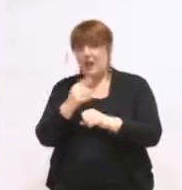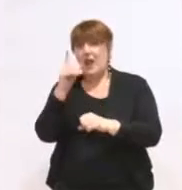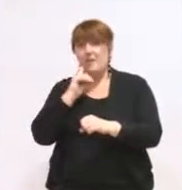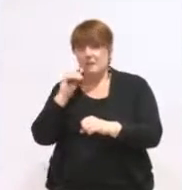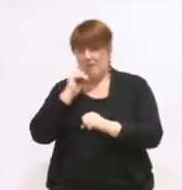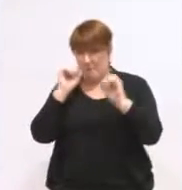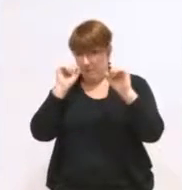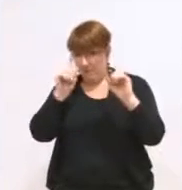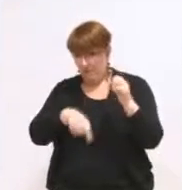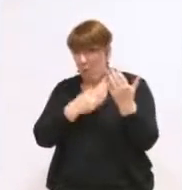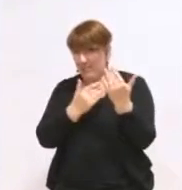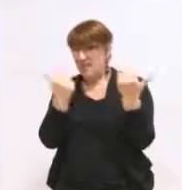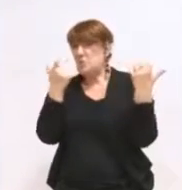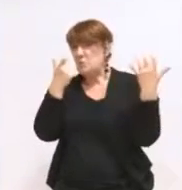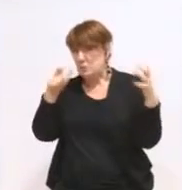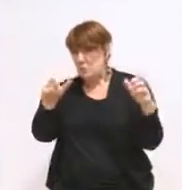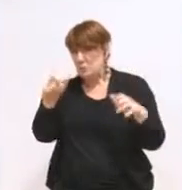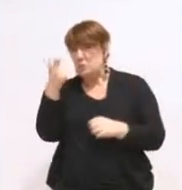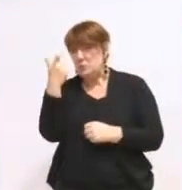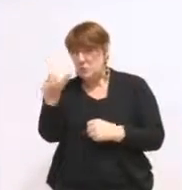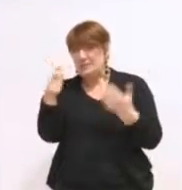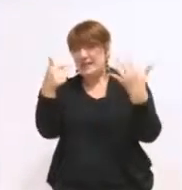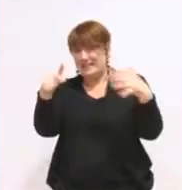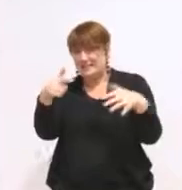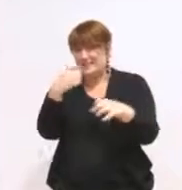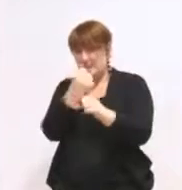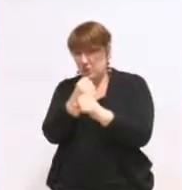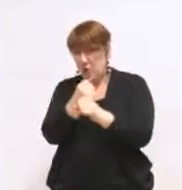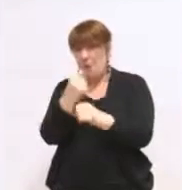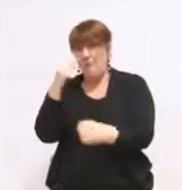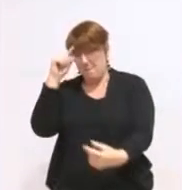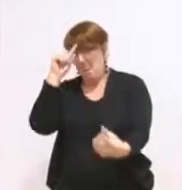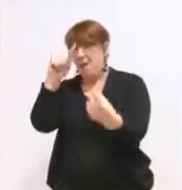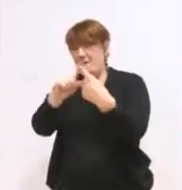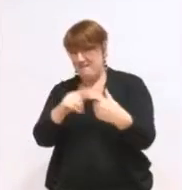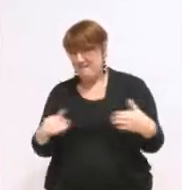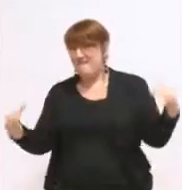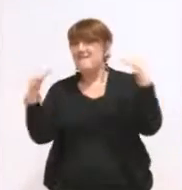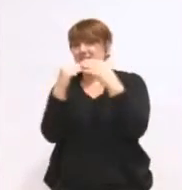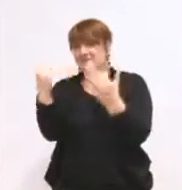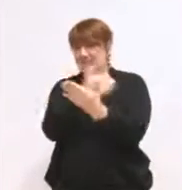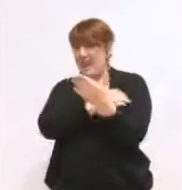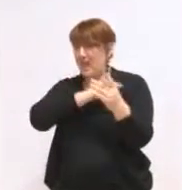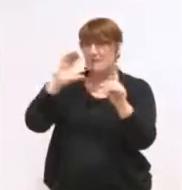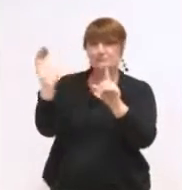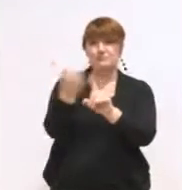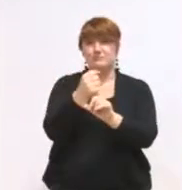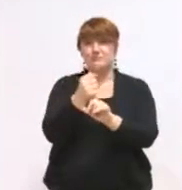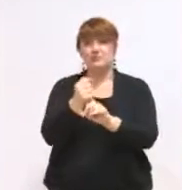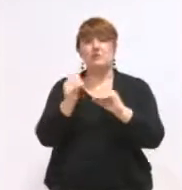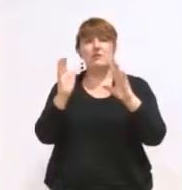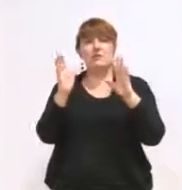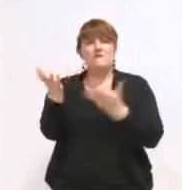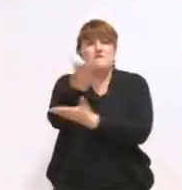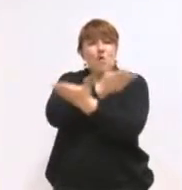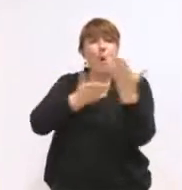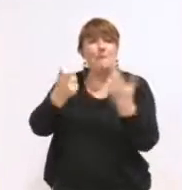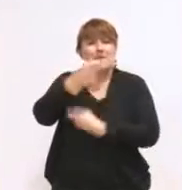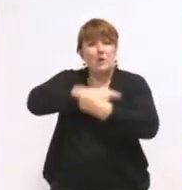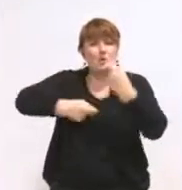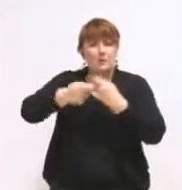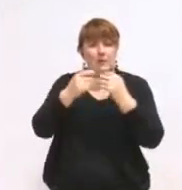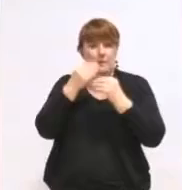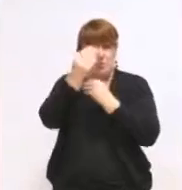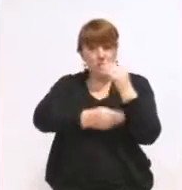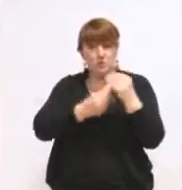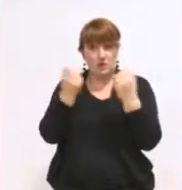enfin obtenir l'égalité salariale. Non seulement ce chiffre très récent du Forum économique mondial est impressionnant, mais en plus il s'est